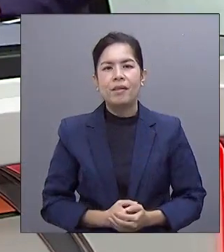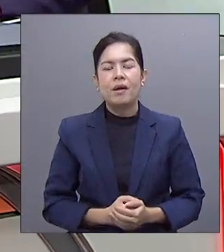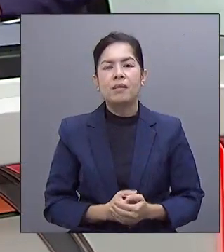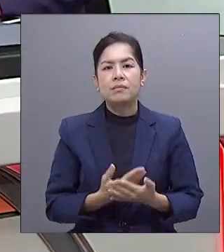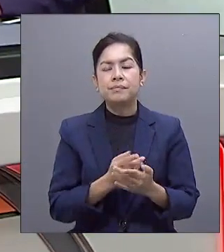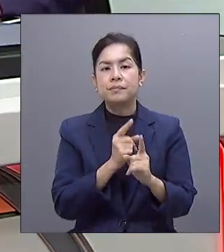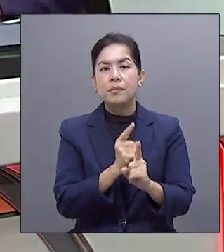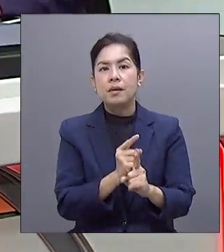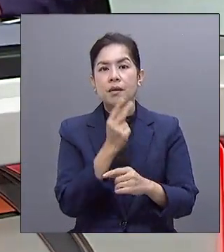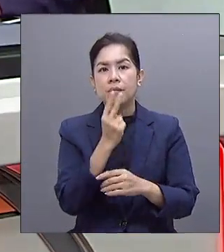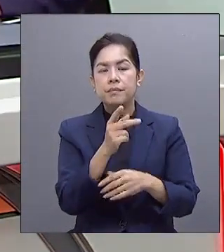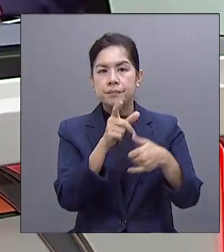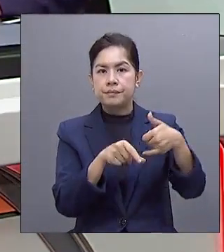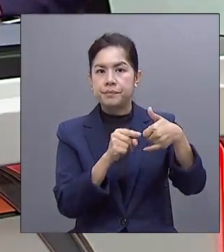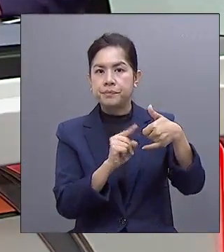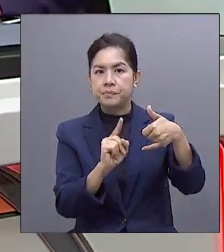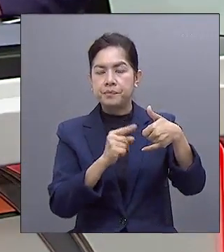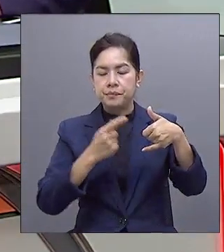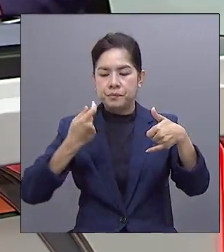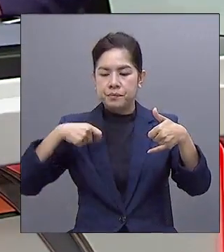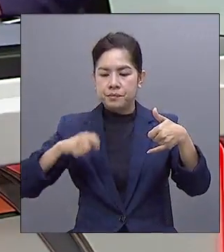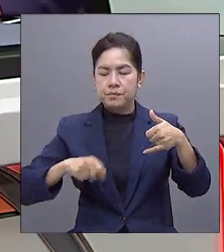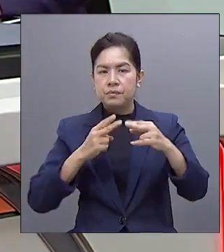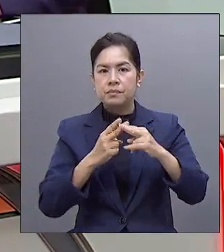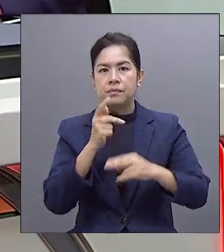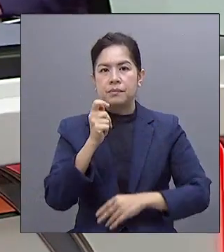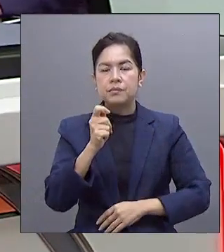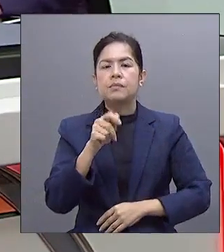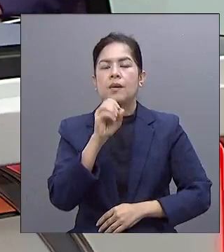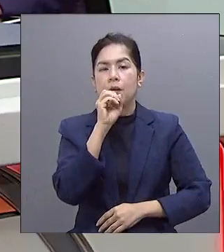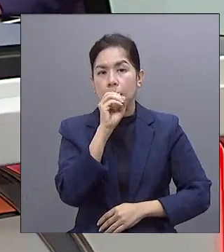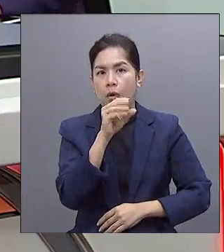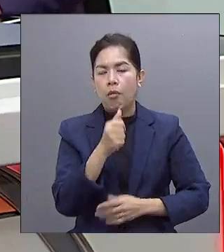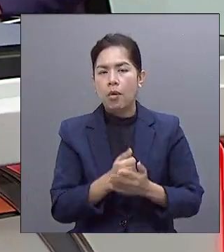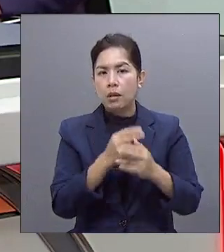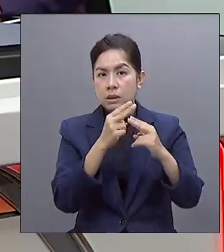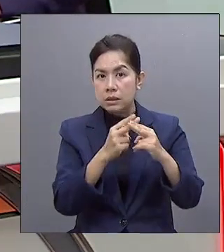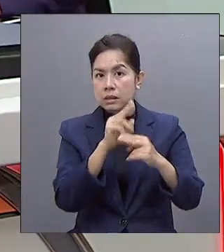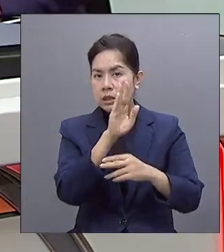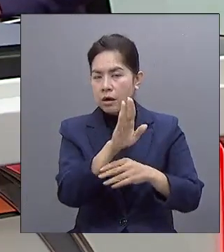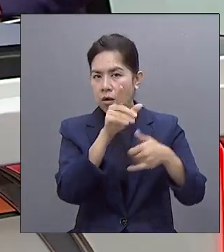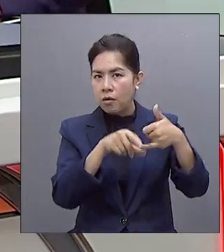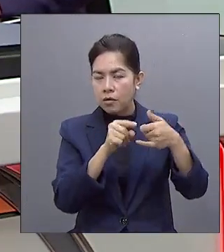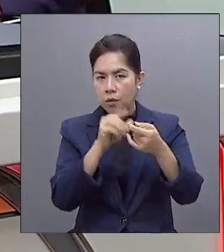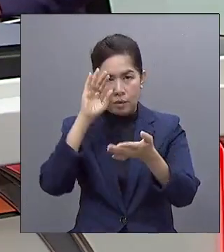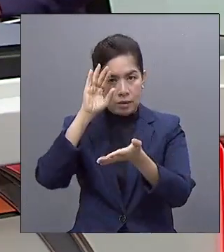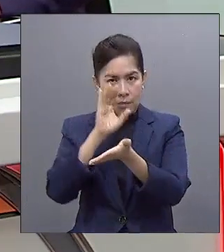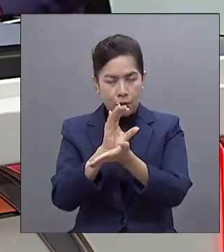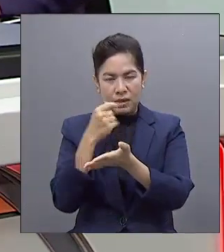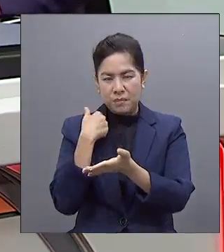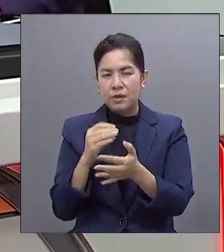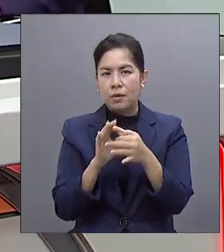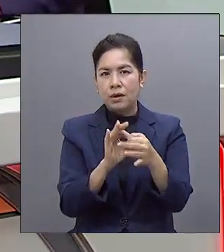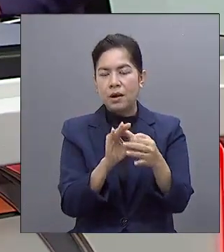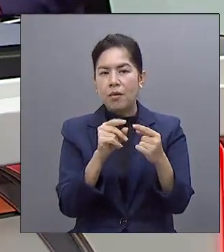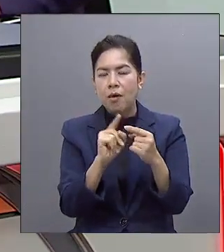นัดนะคะสำหรับคุณอัจฉริยะเรืองรัตนพงศ์ที่บอกว่าจะเปิดเผยชื่อตำรวจที่อ้างว่าไปมีส่วนเกี่ยว